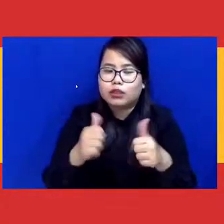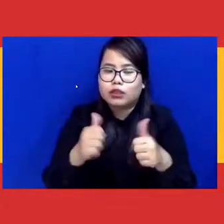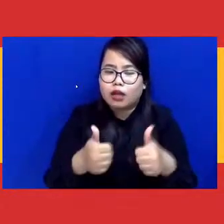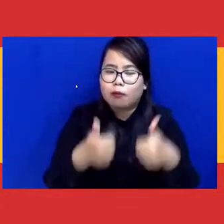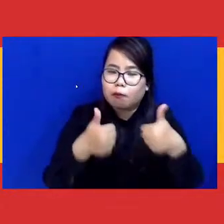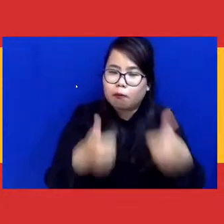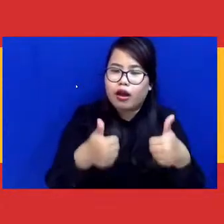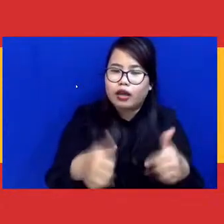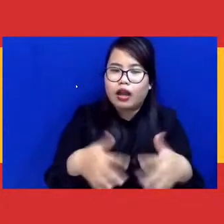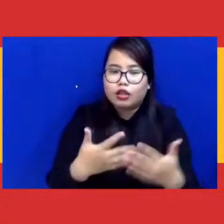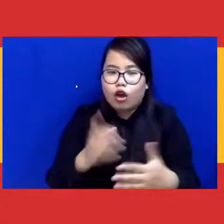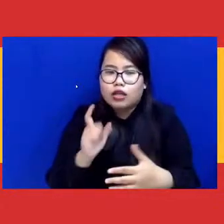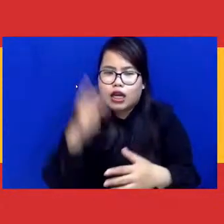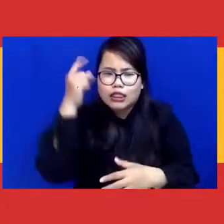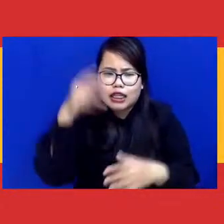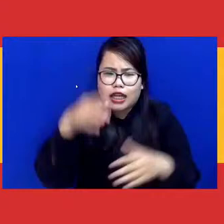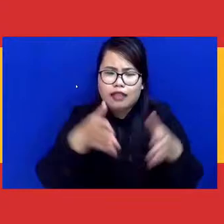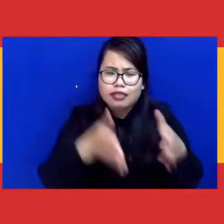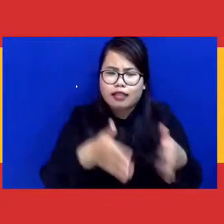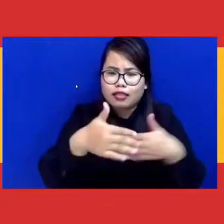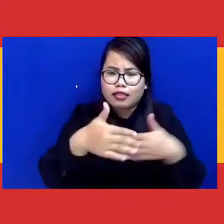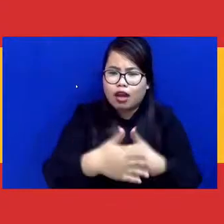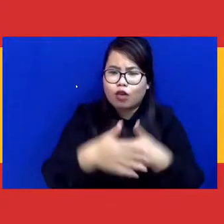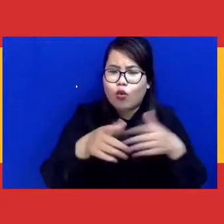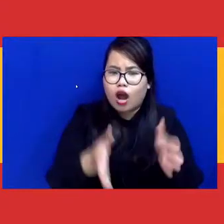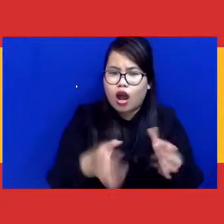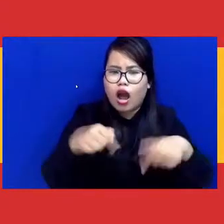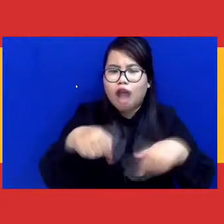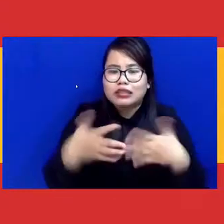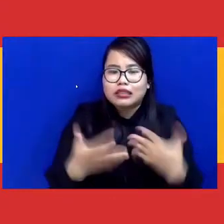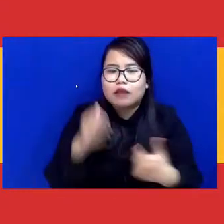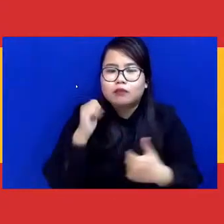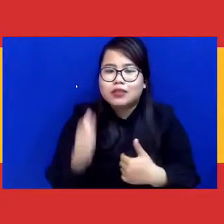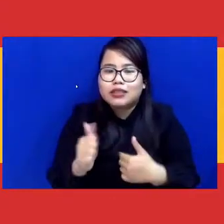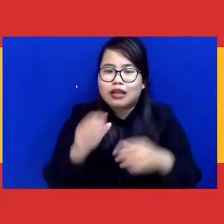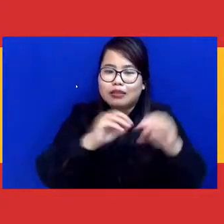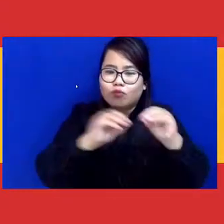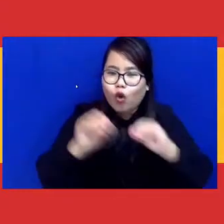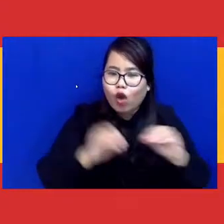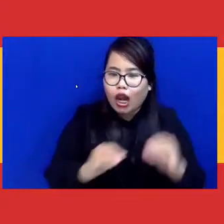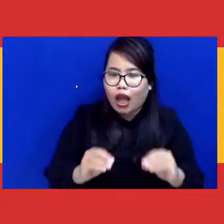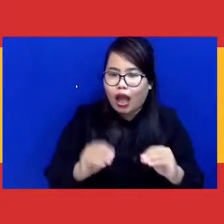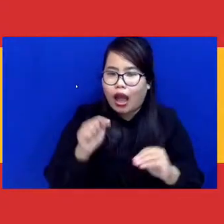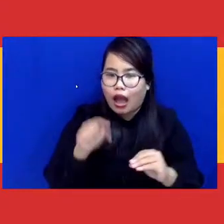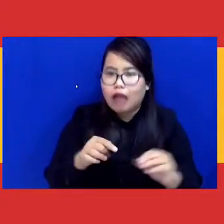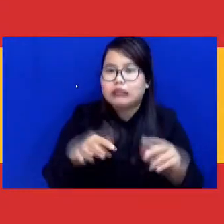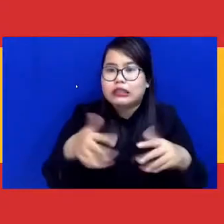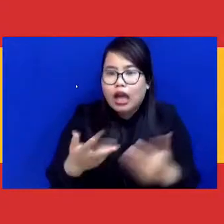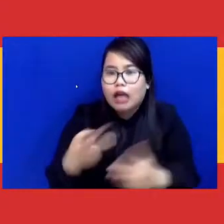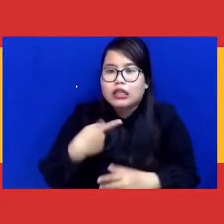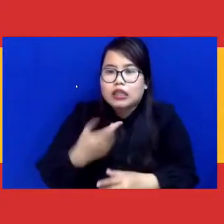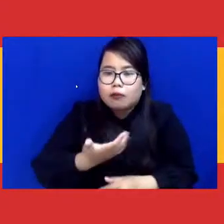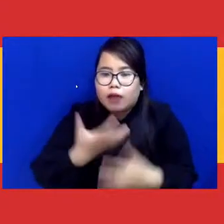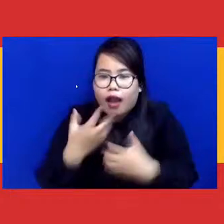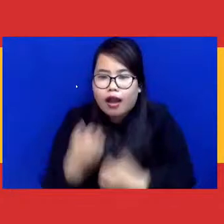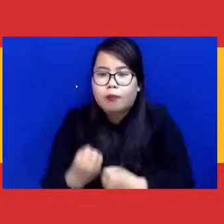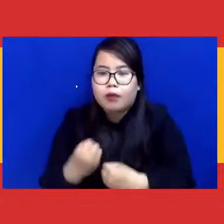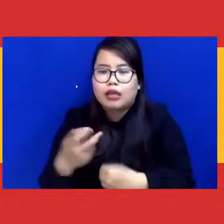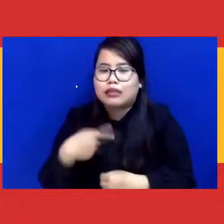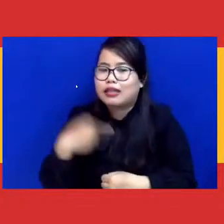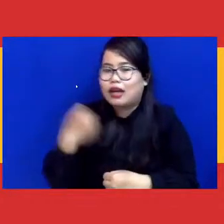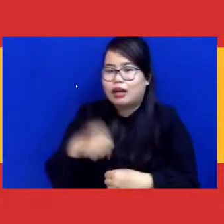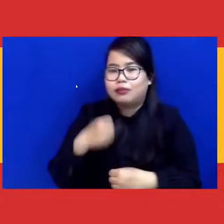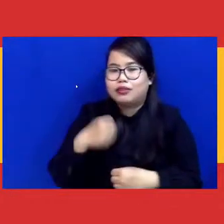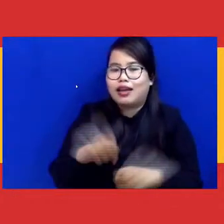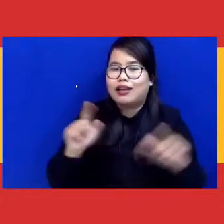detail tata ruangan, sehingga memang sudah terpola dan demikian. Dan kita menginginkan bahwa kita tidak bisa hidup sendiri. Kita